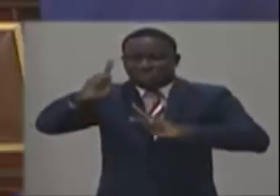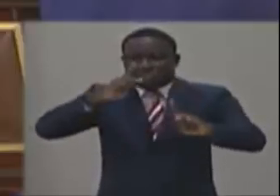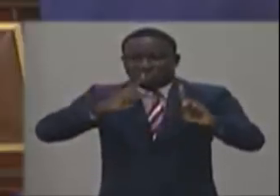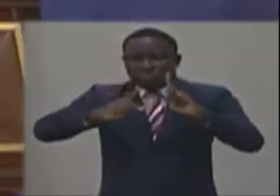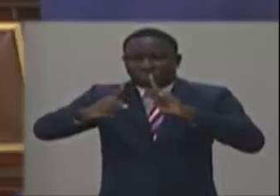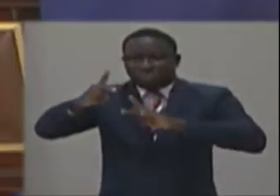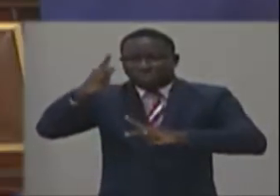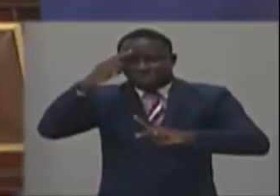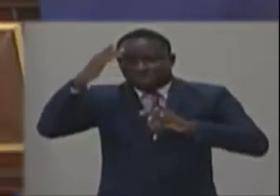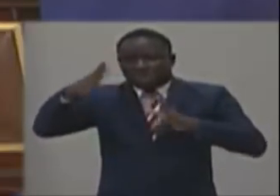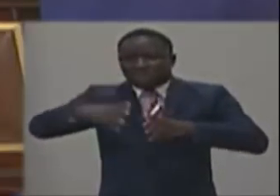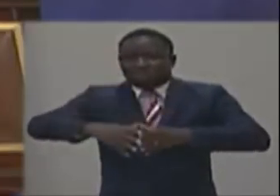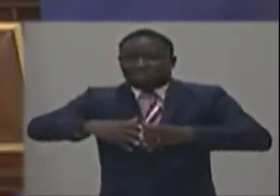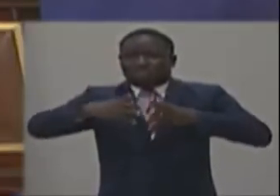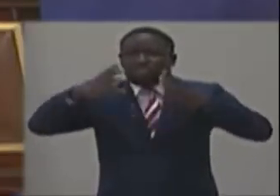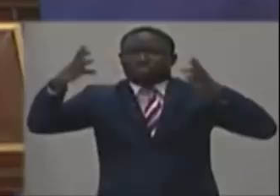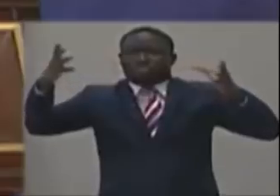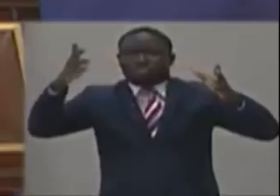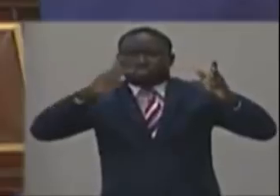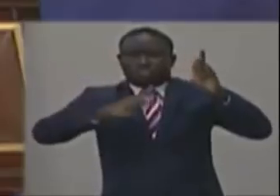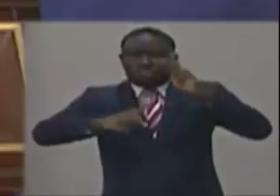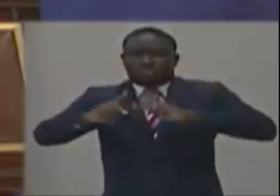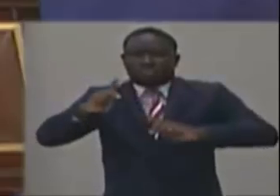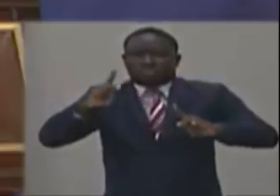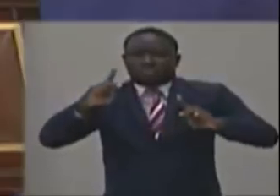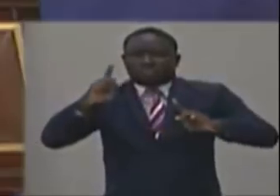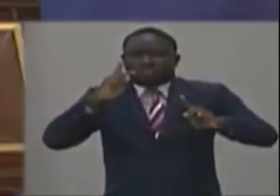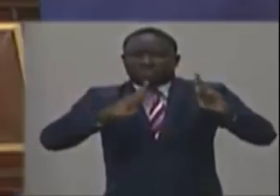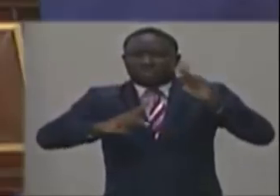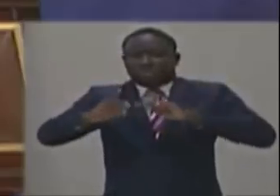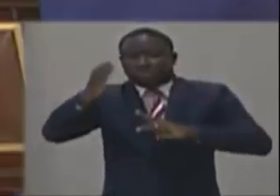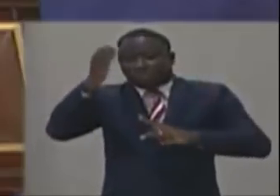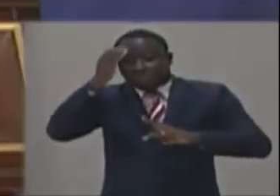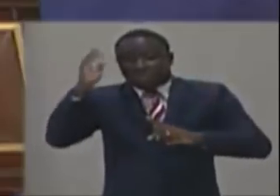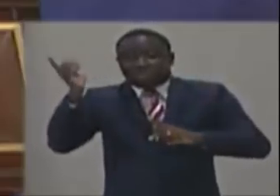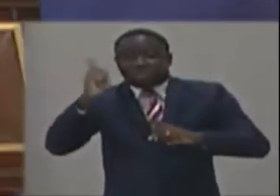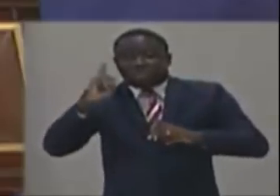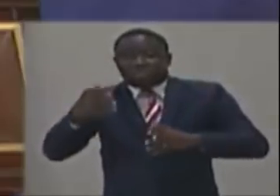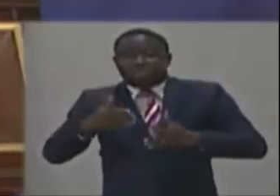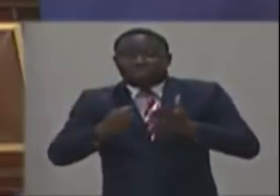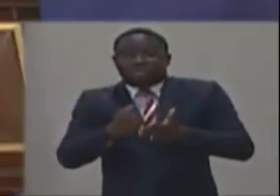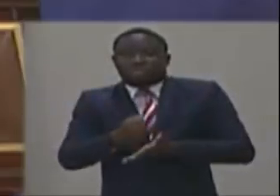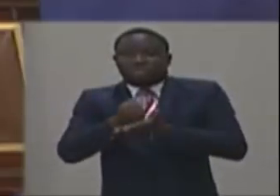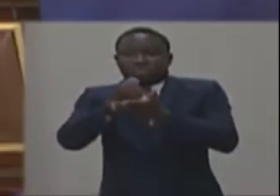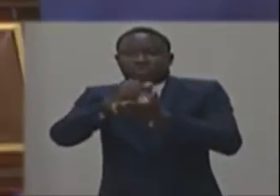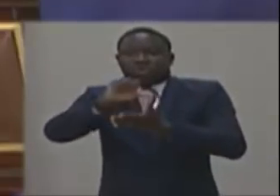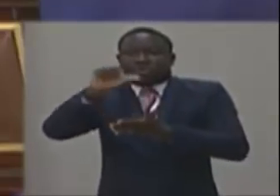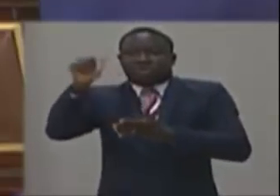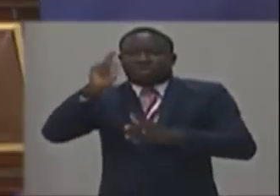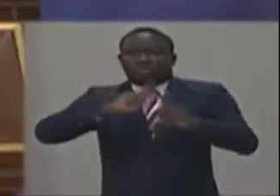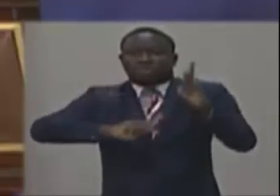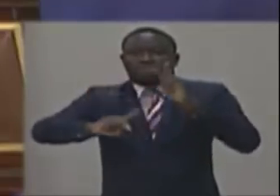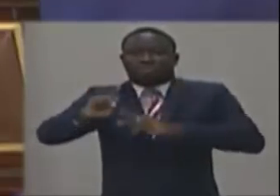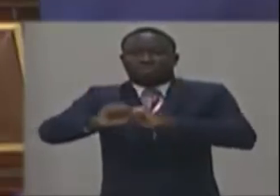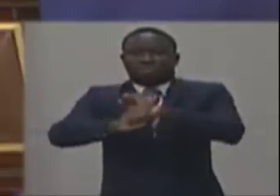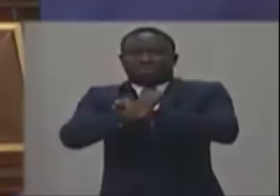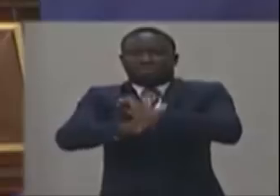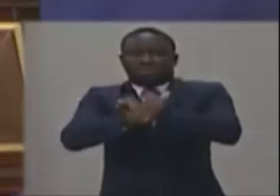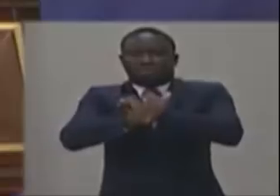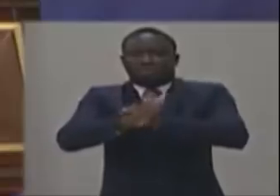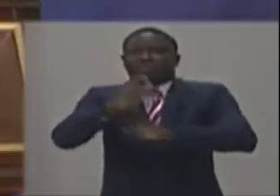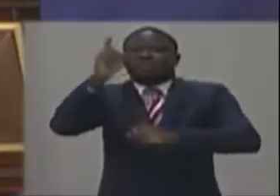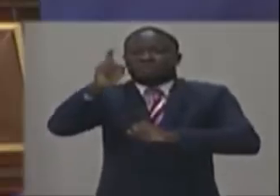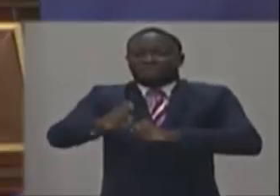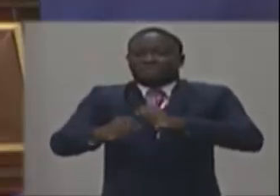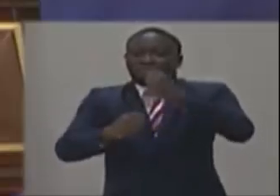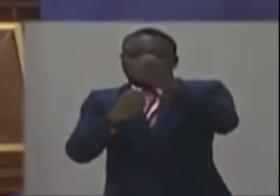gros peuple. Un bon peuple. Un peuple qui compte porter ses coups à l'autre. Qui est en danger, qui a